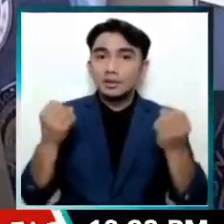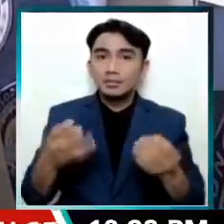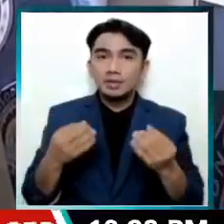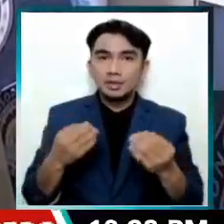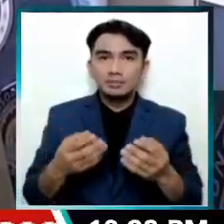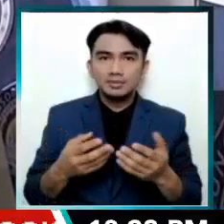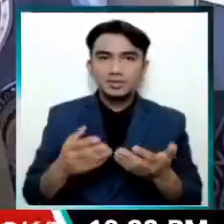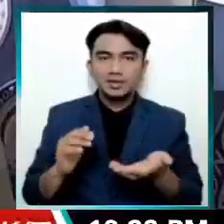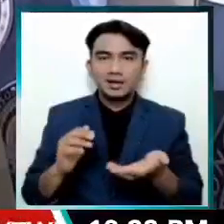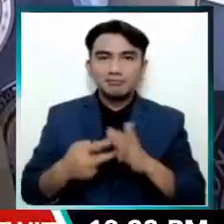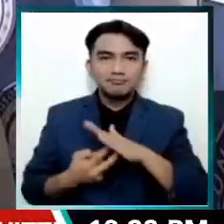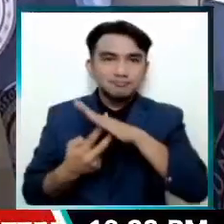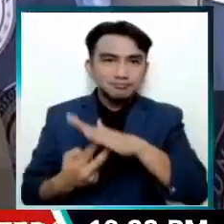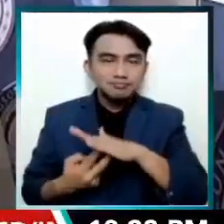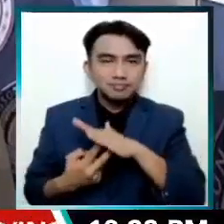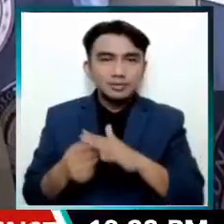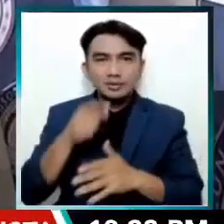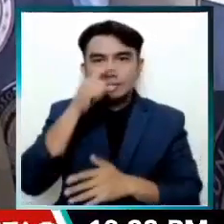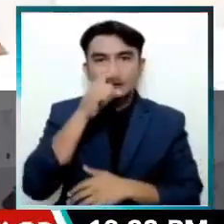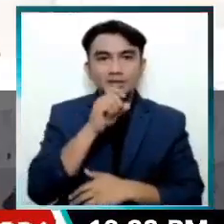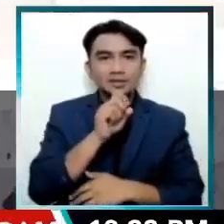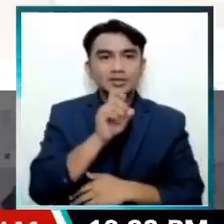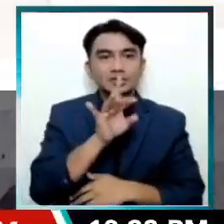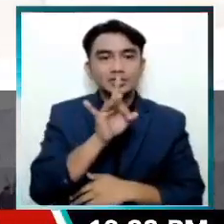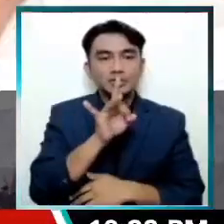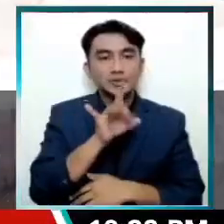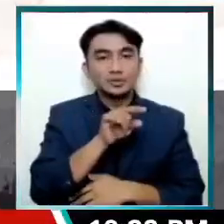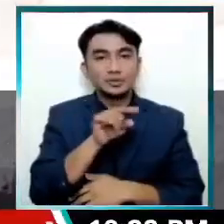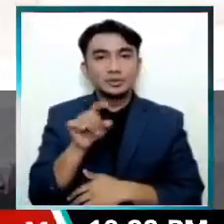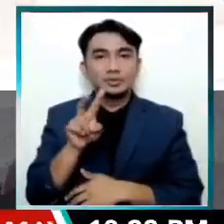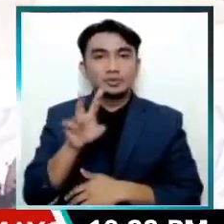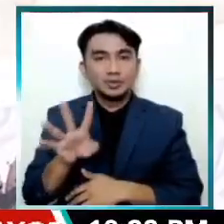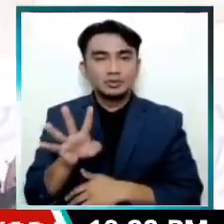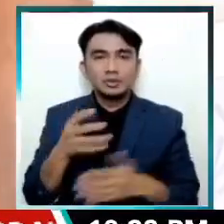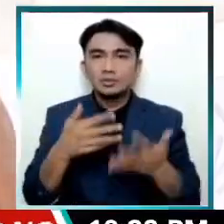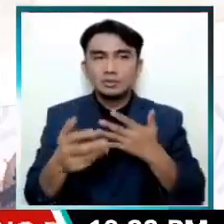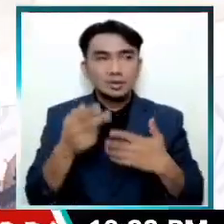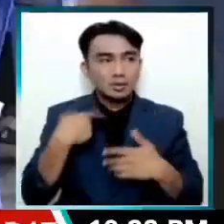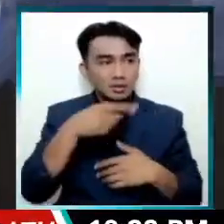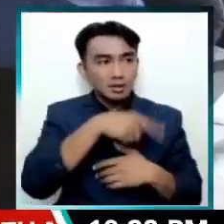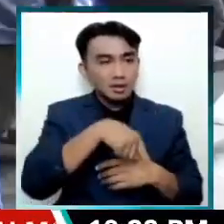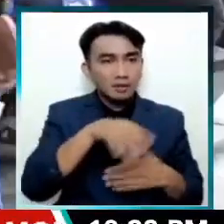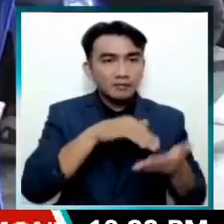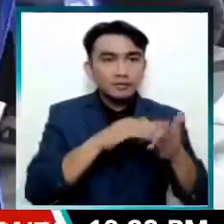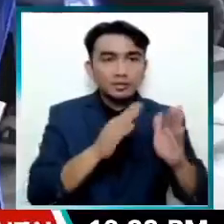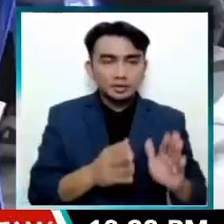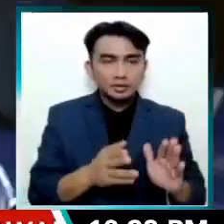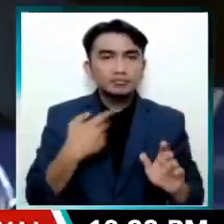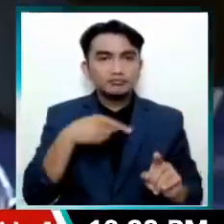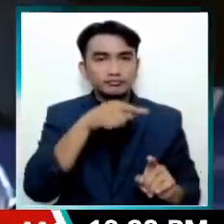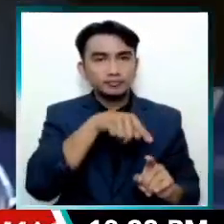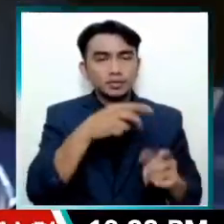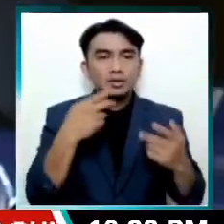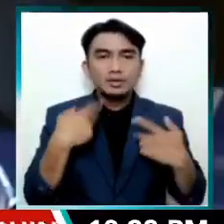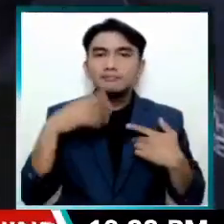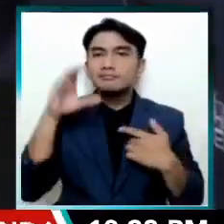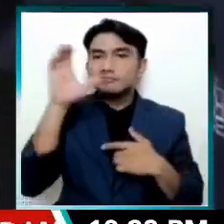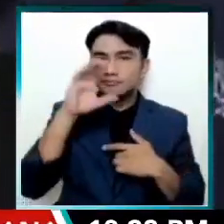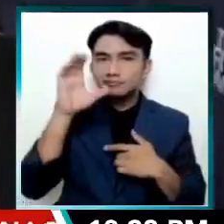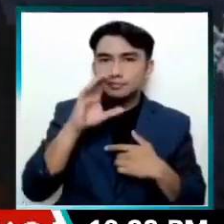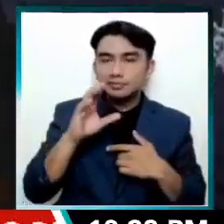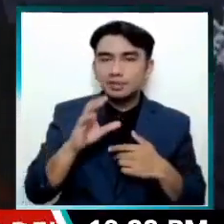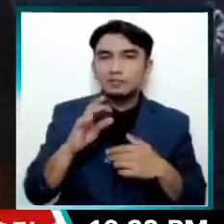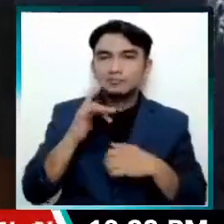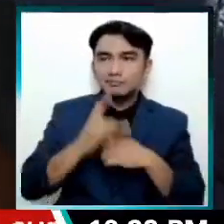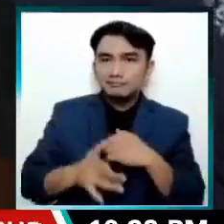edad 18 hanggang 24. Kahit nag-aaral pa ang ilan sa mga nasa edad na yan, may mga naghahanap na rin ng trabaho.